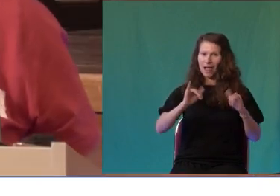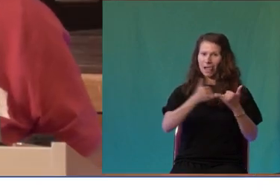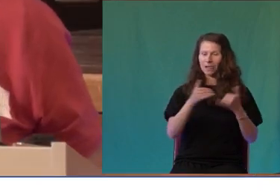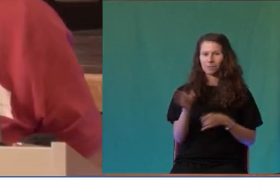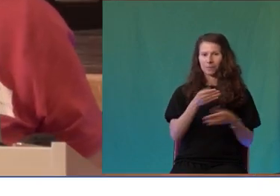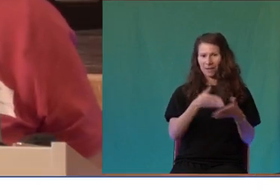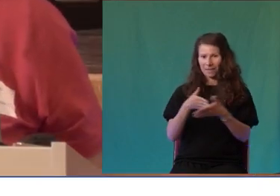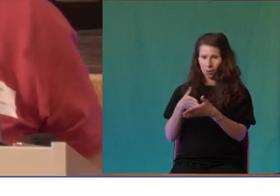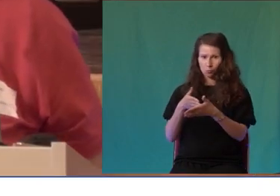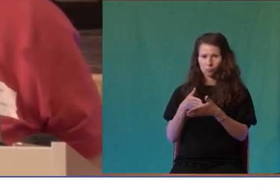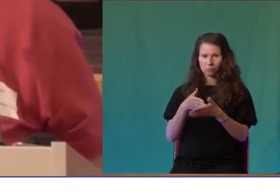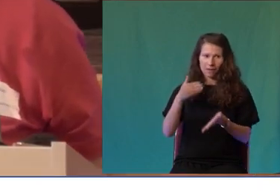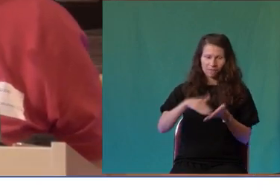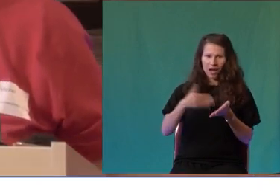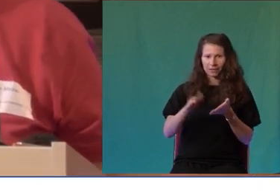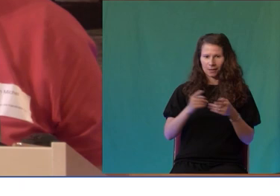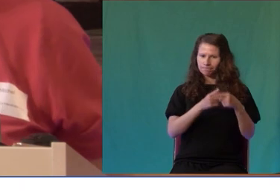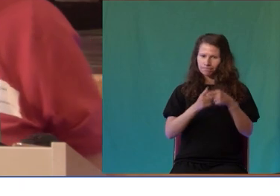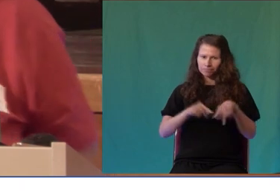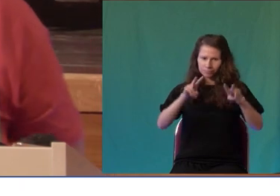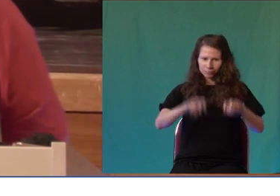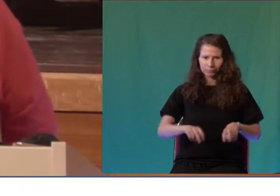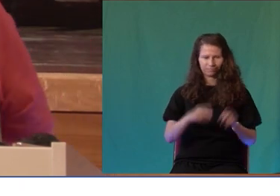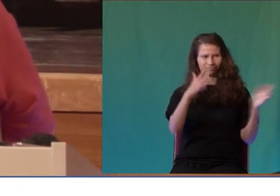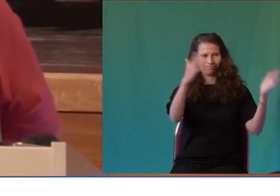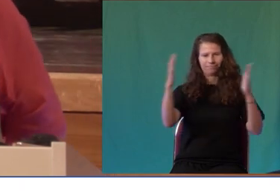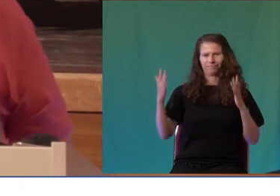Behinderung weiter im Blick behalten wollen